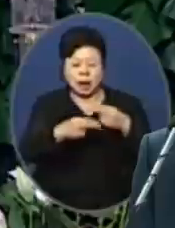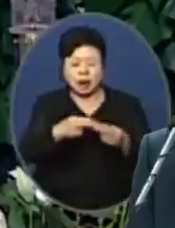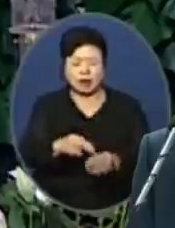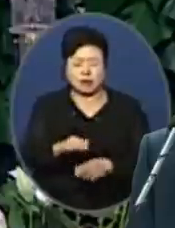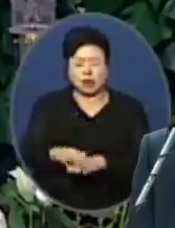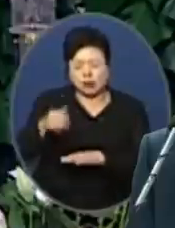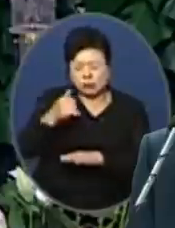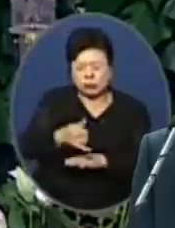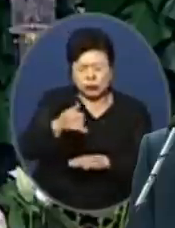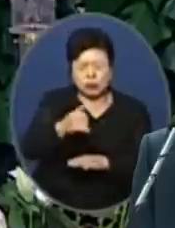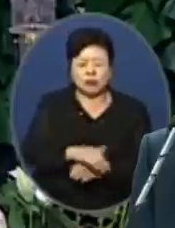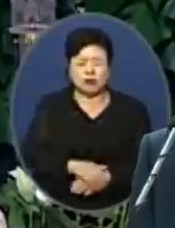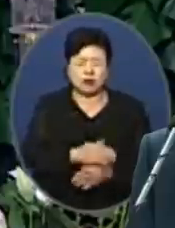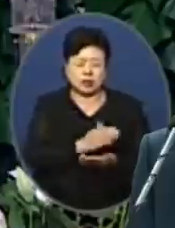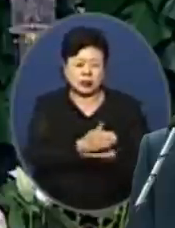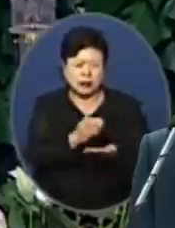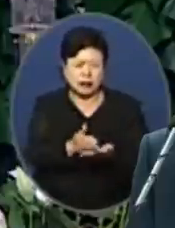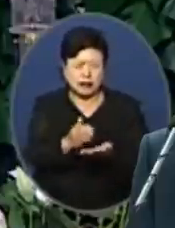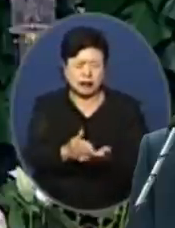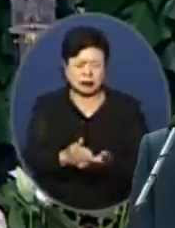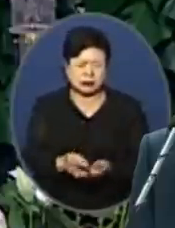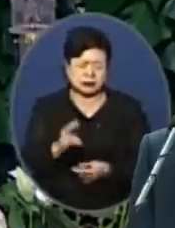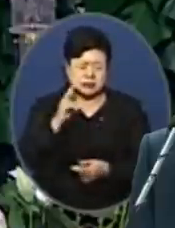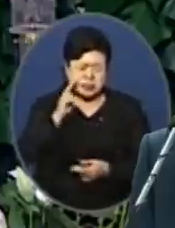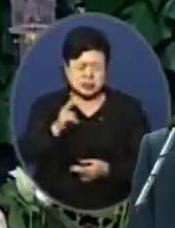일이라 그 시키는 일이 모두 엄하였더라.